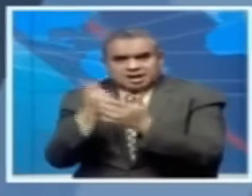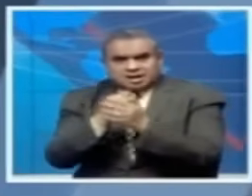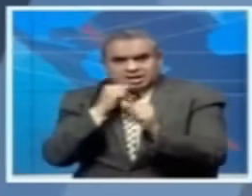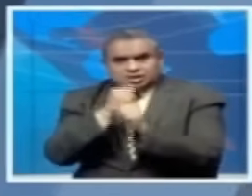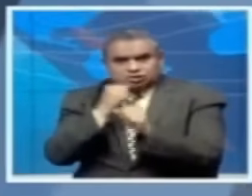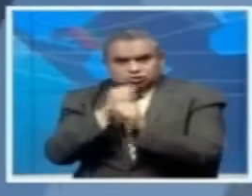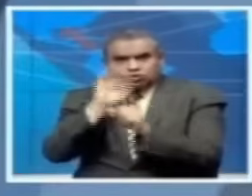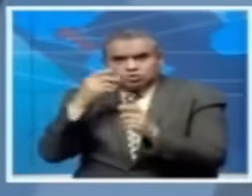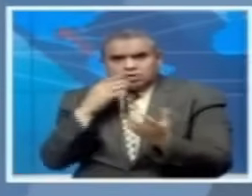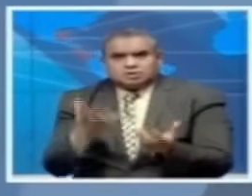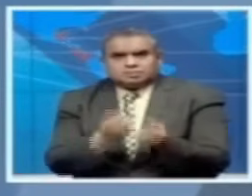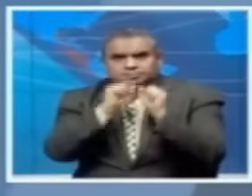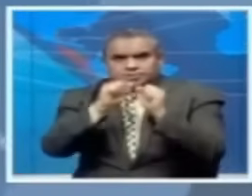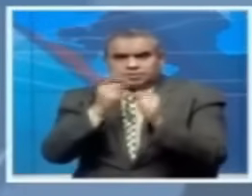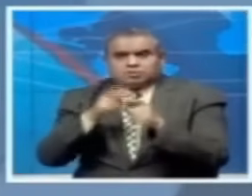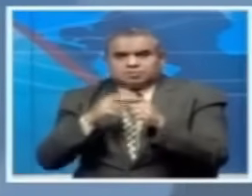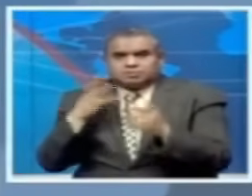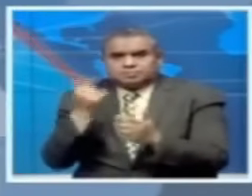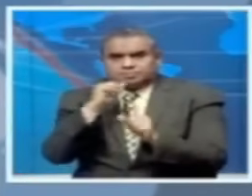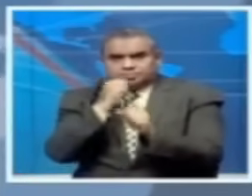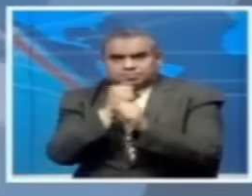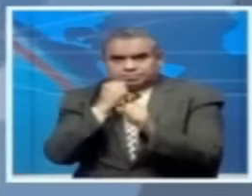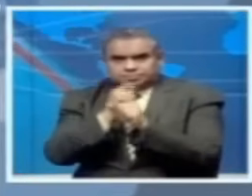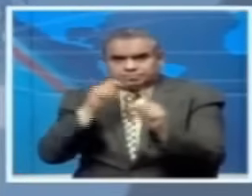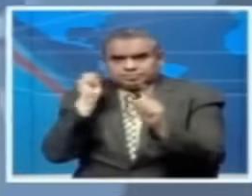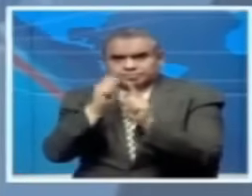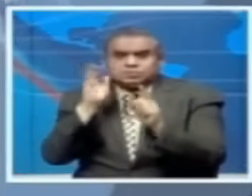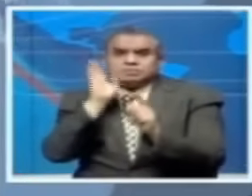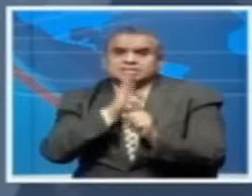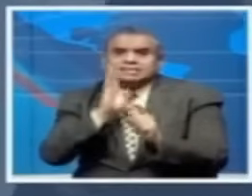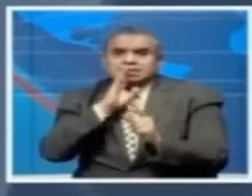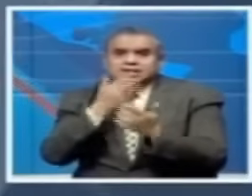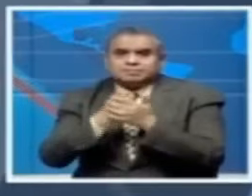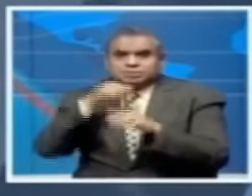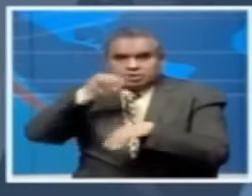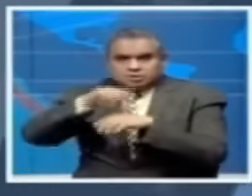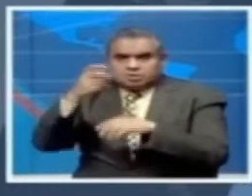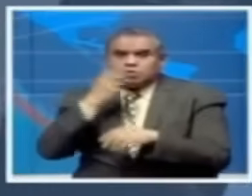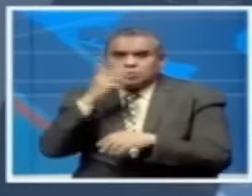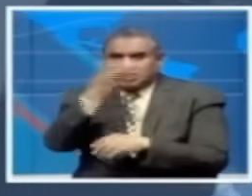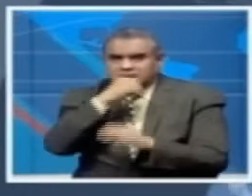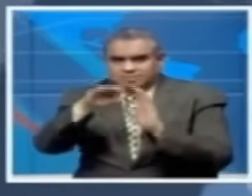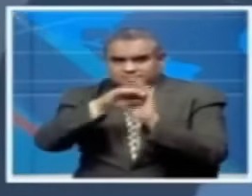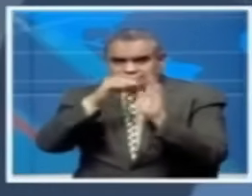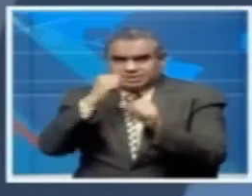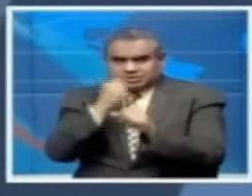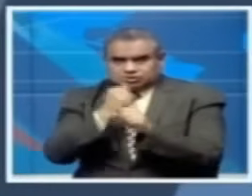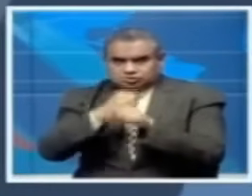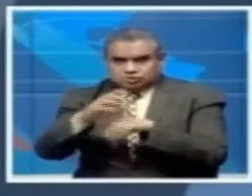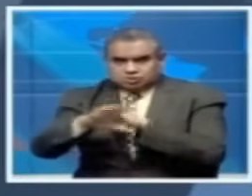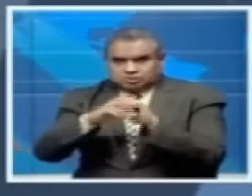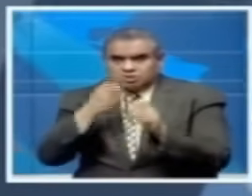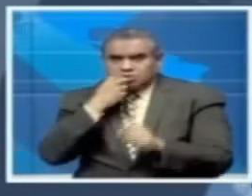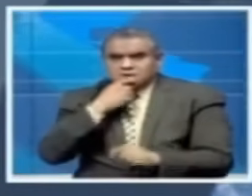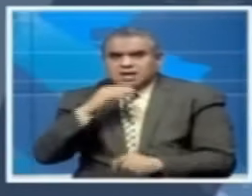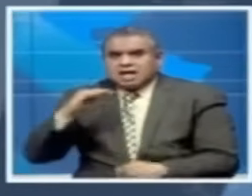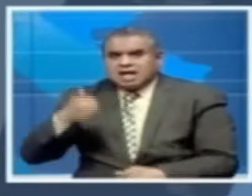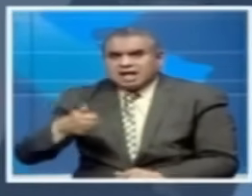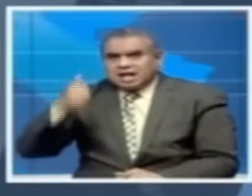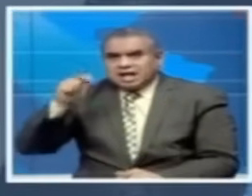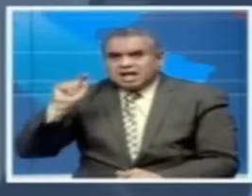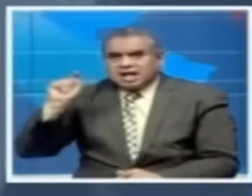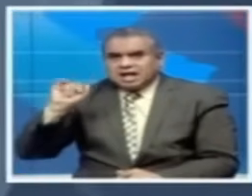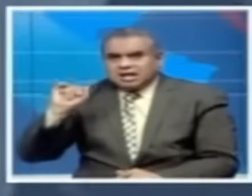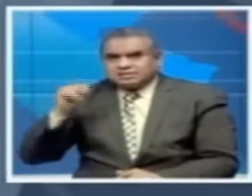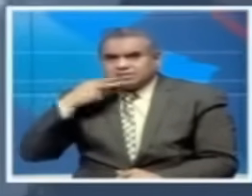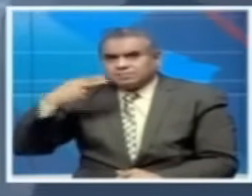المجتمع المدني والأهلية. وفيما يتعلق بإصلاح منظومة التعليم، يركز برنامج المرشح الرئاسي حازم عمر على